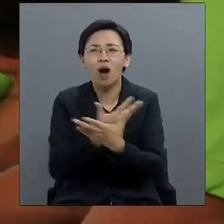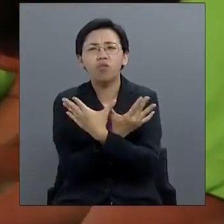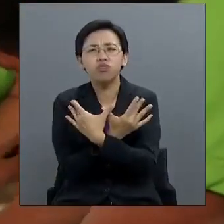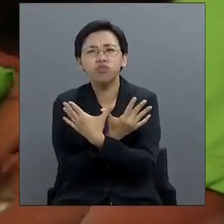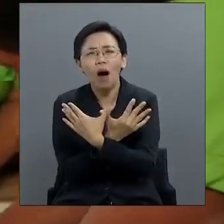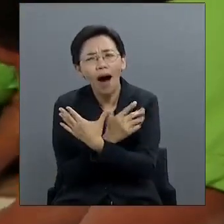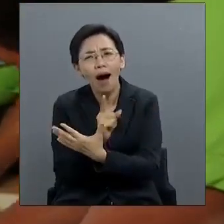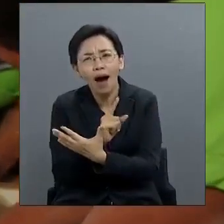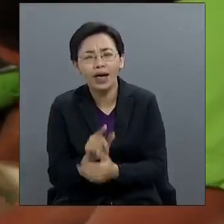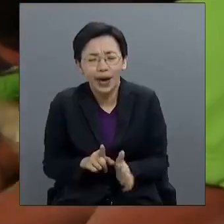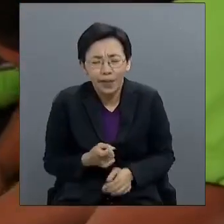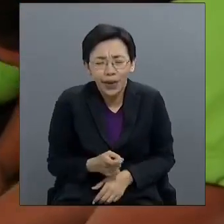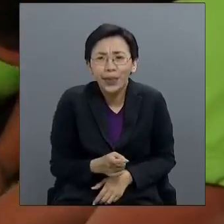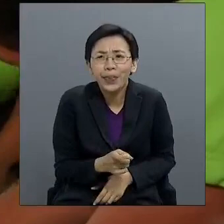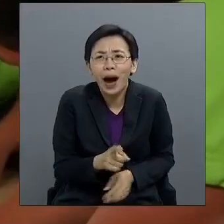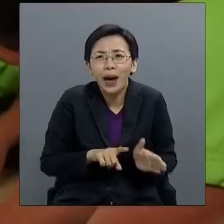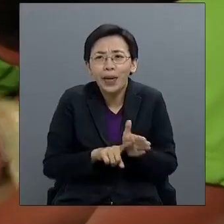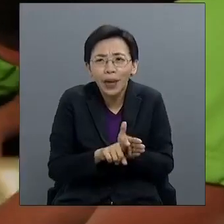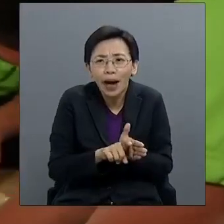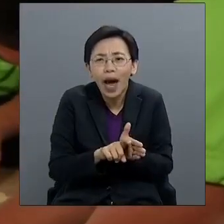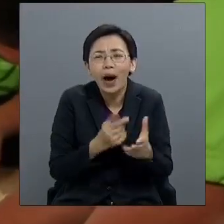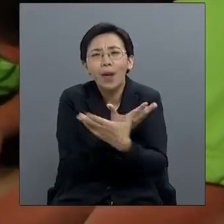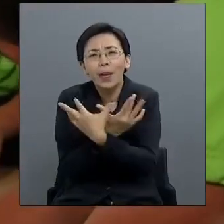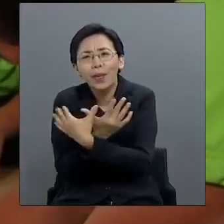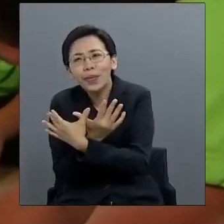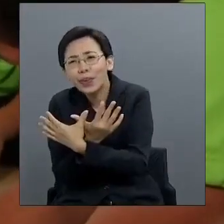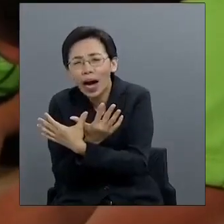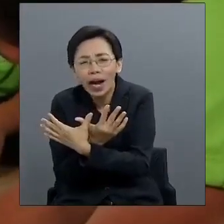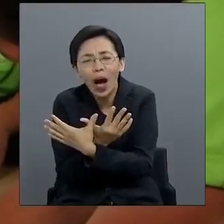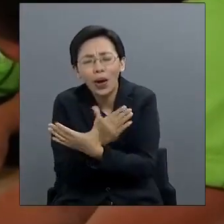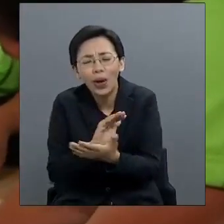ของสัตว์ตั้งแต่เป็นหนอนจนไปถึงผีเสื้อนั้นต้องเจออะไรบ้างค่ะ